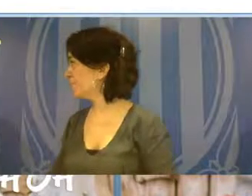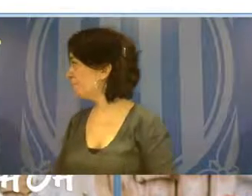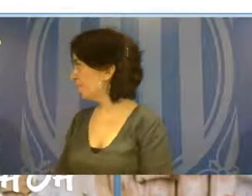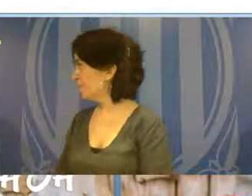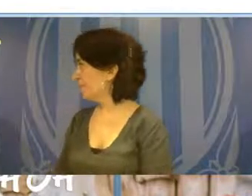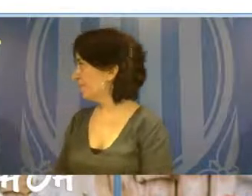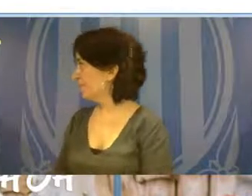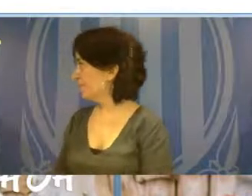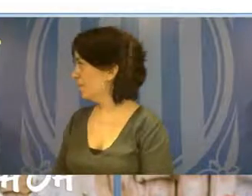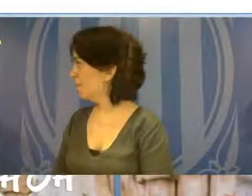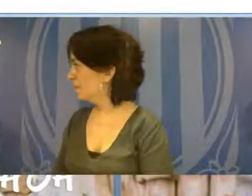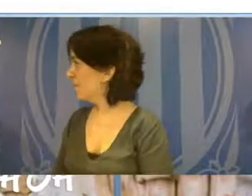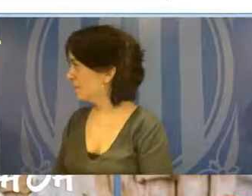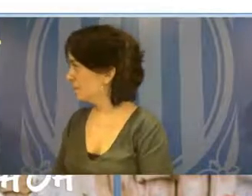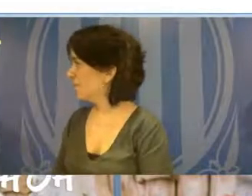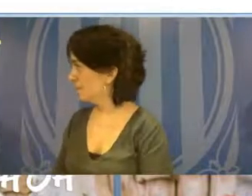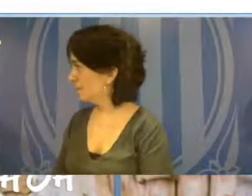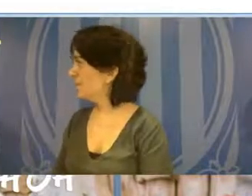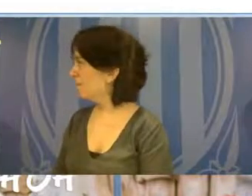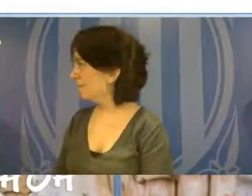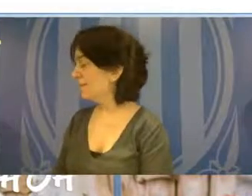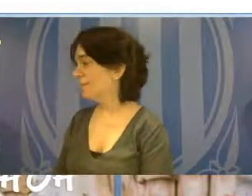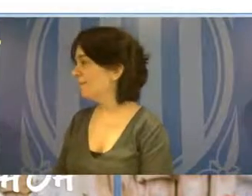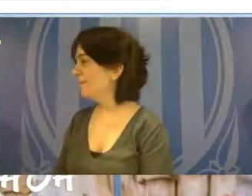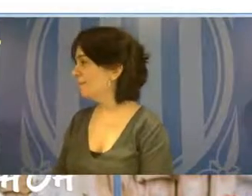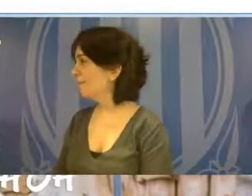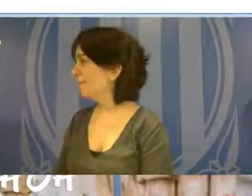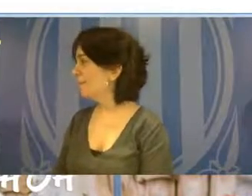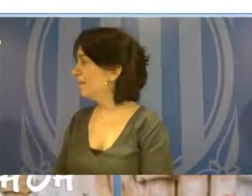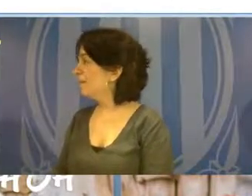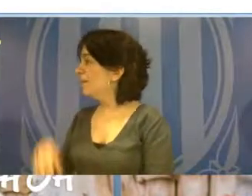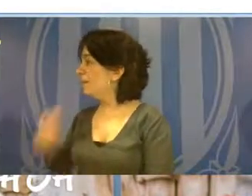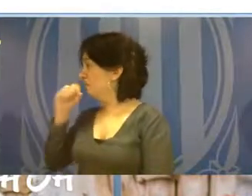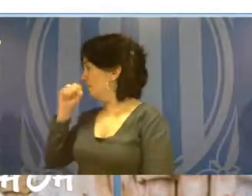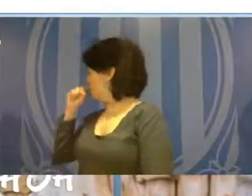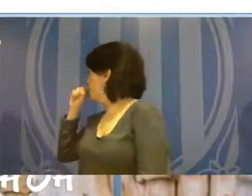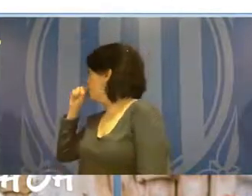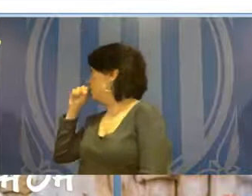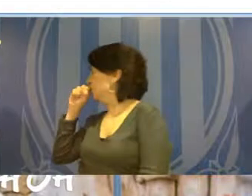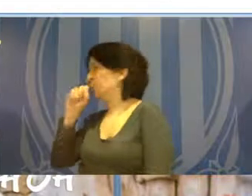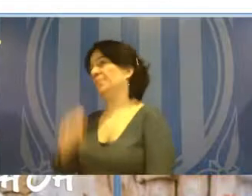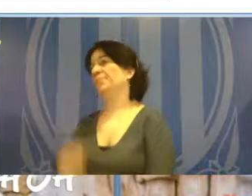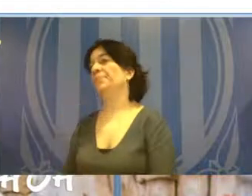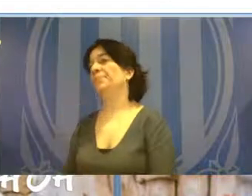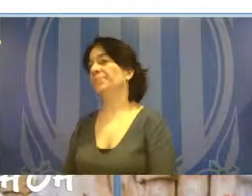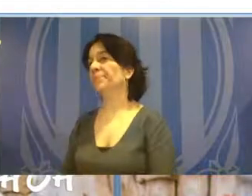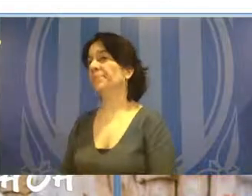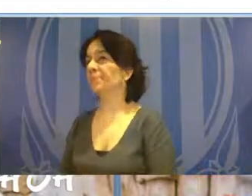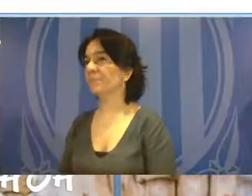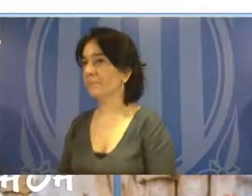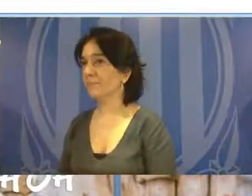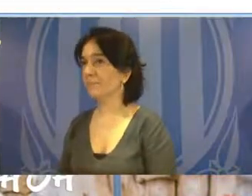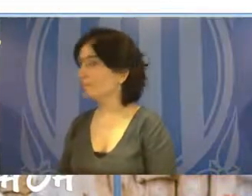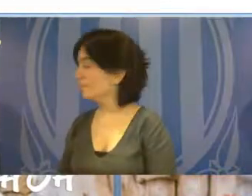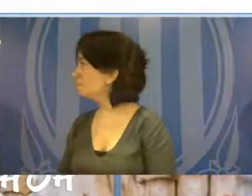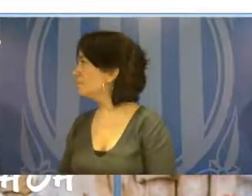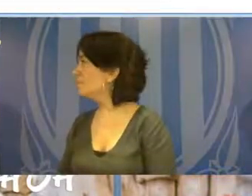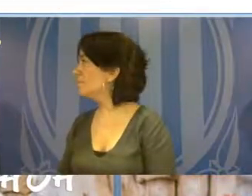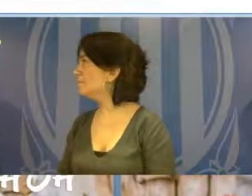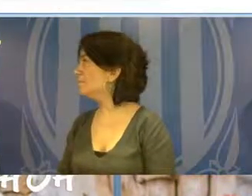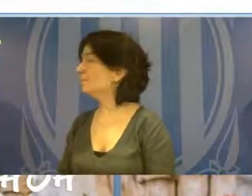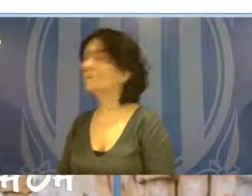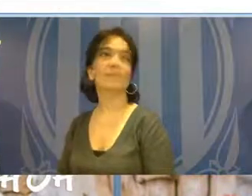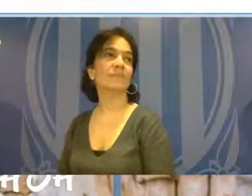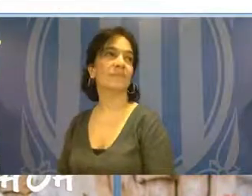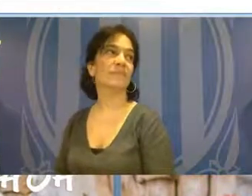matèria agradable, jo no dic que sigui fàcil, però molt més agradable que la segons compta, la que gestiona el blanc, que si l'altre de